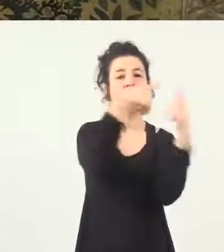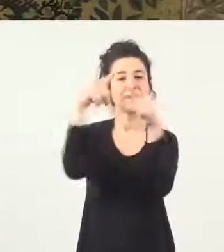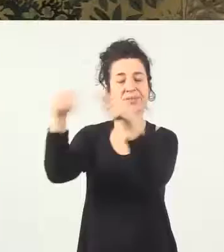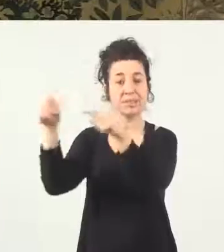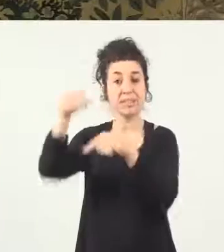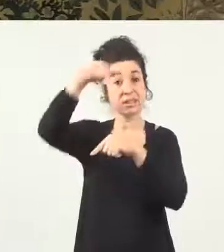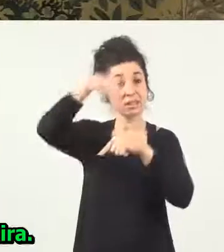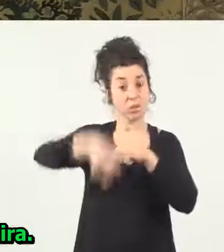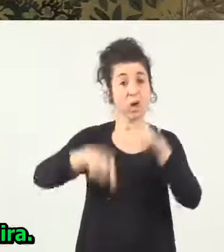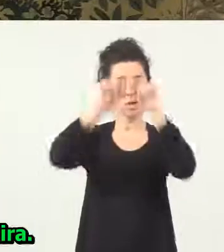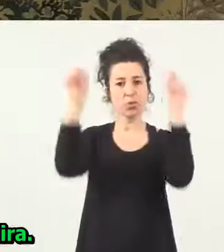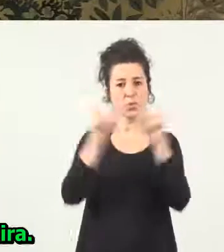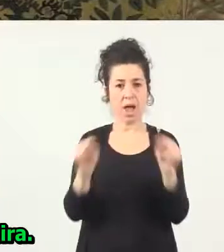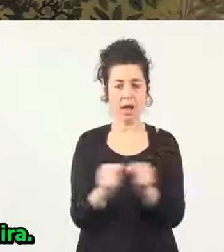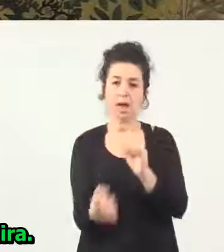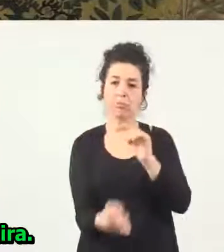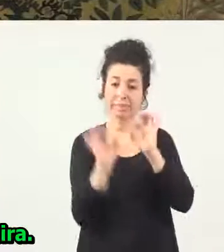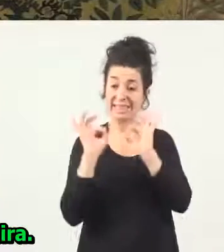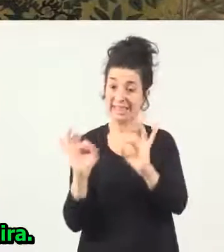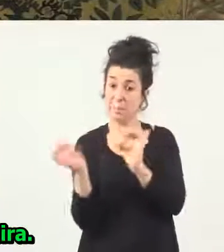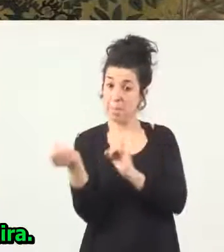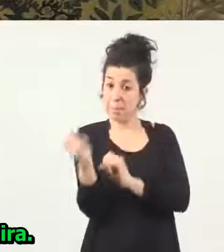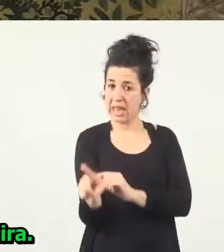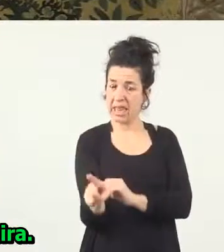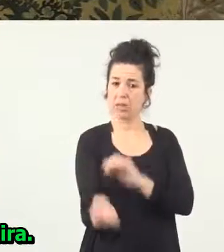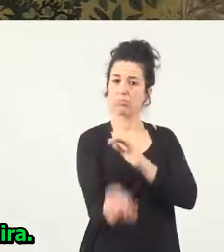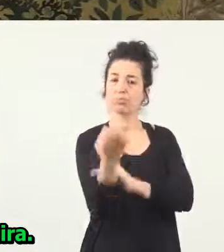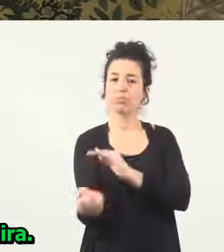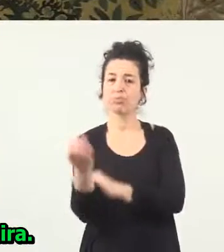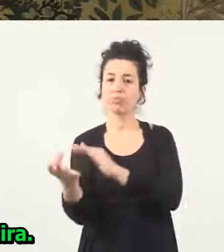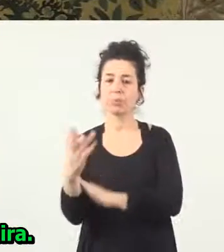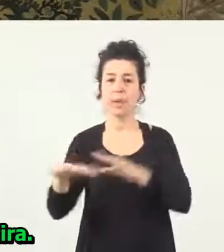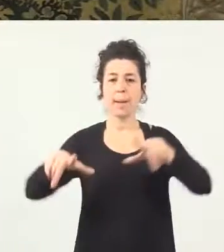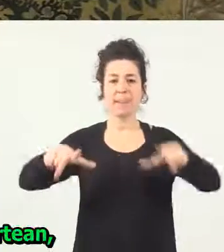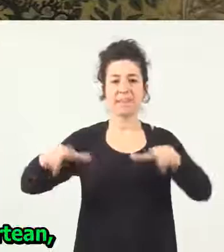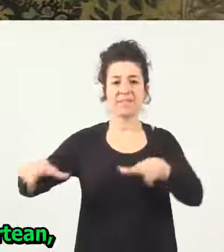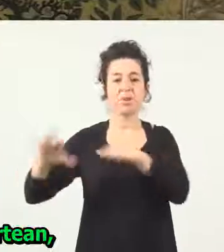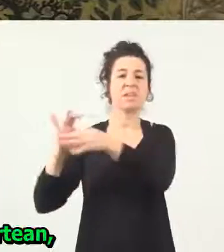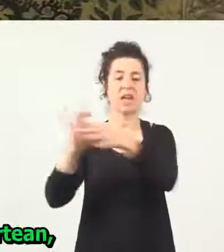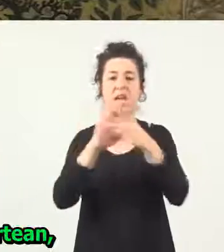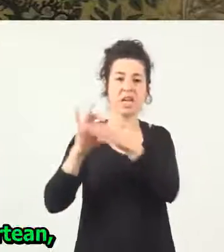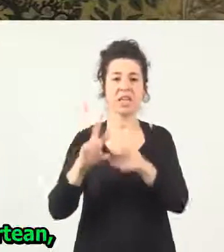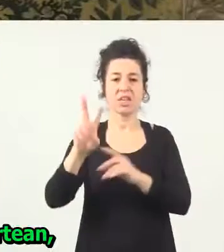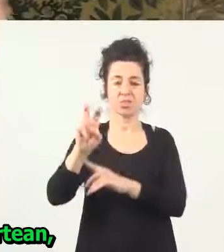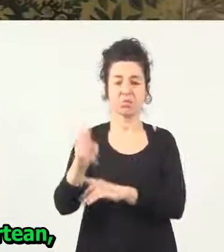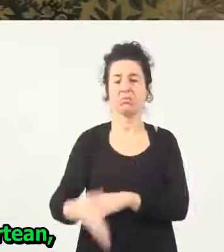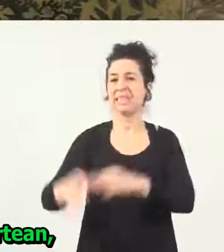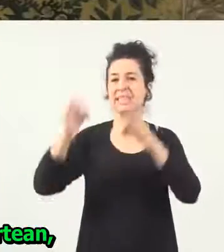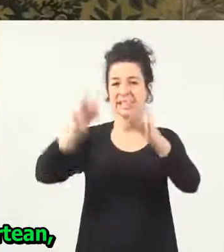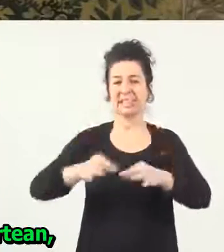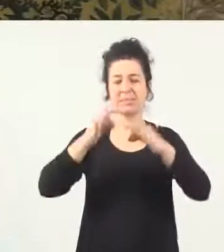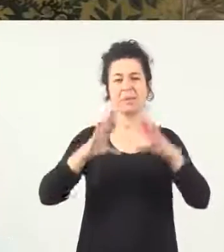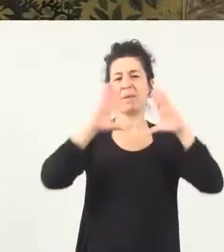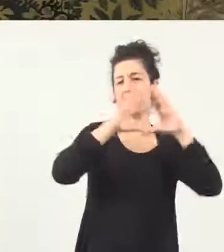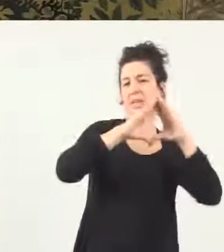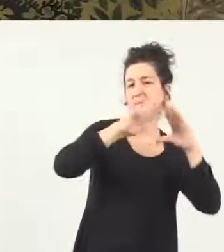sortzen ari dira Euskal Herrian ere bai, eta plataforma berri horiek edo aliantza berri horiek interesgarriak dira. Beti egon dira aliantzak, feminismoa eta beste